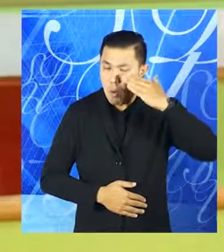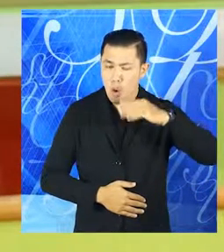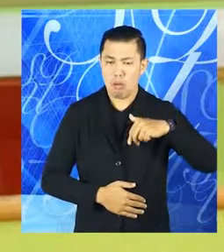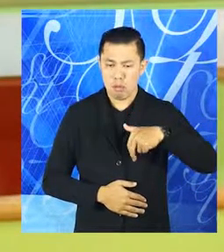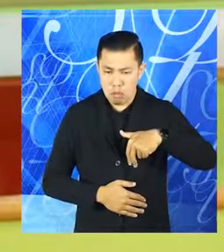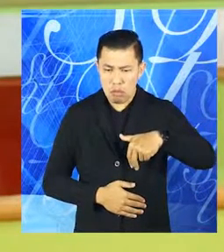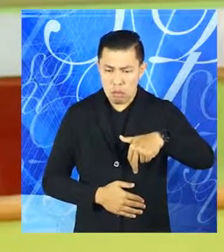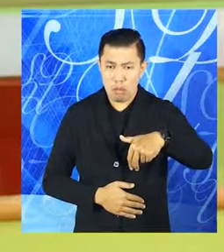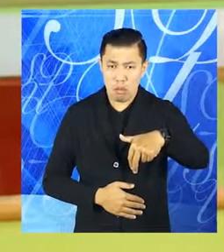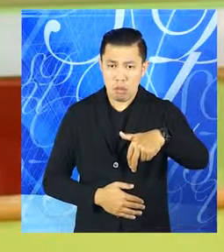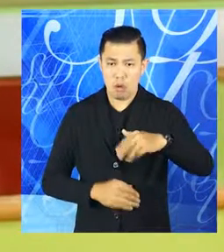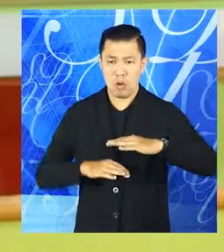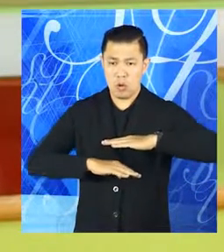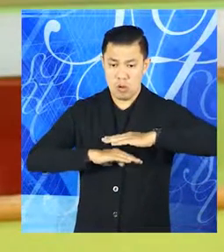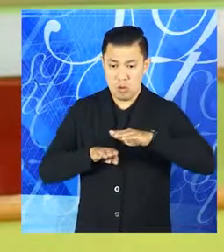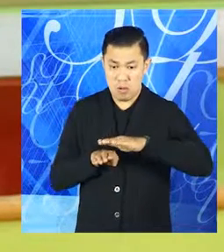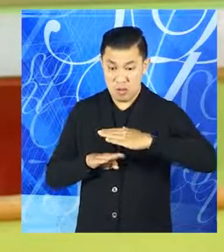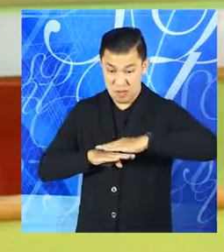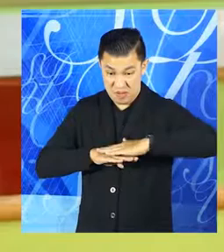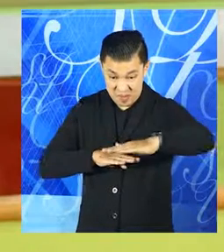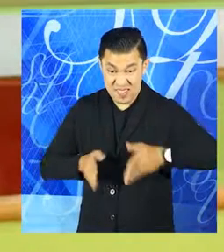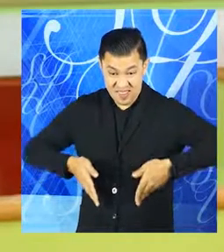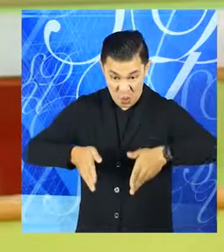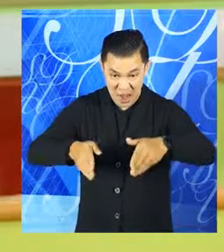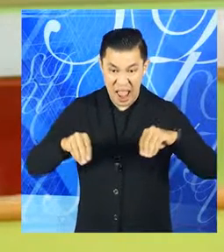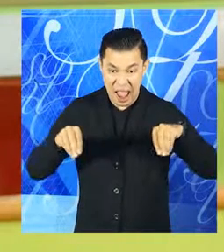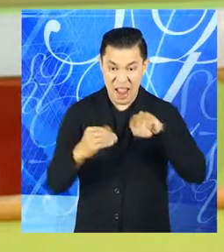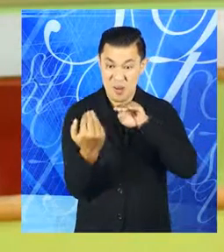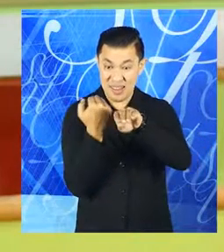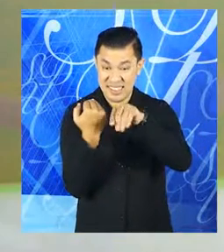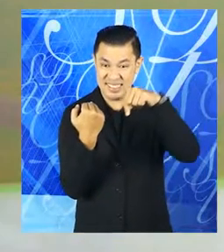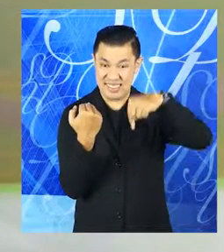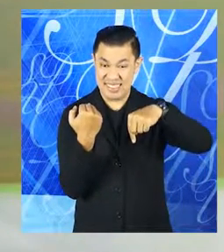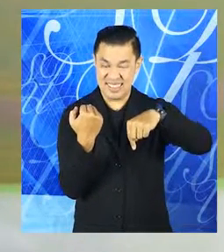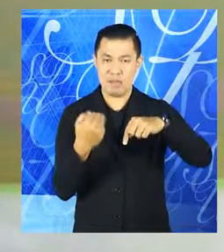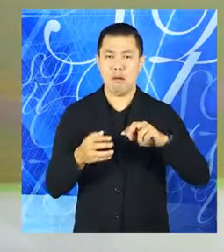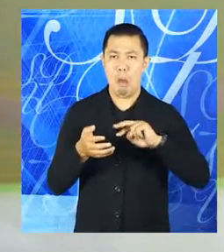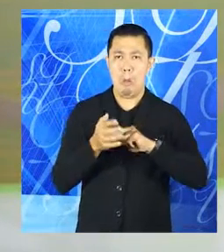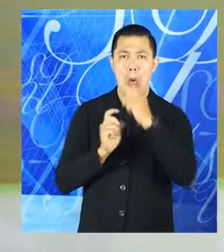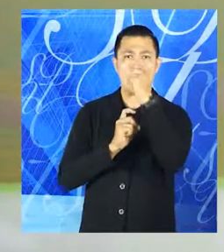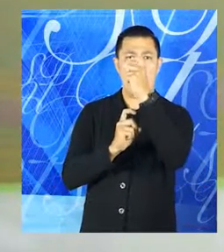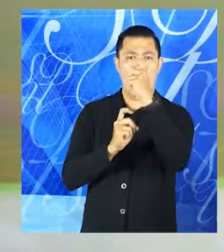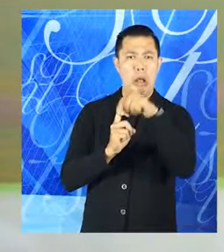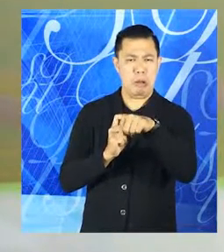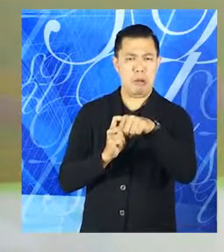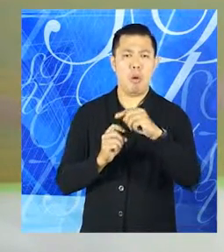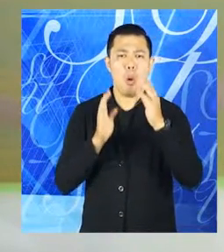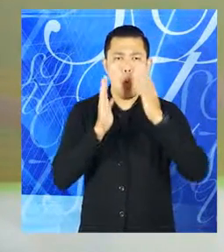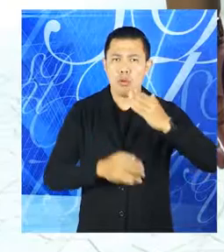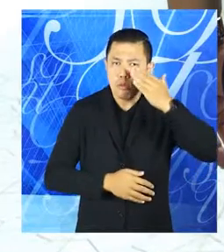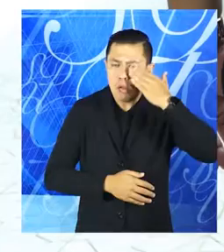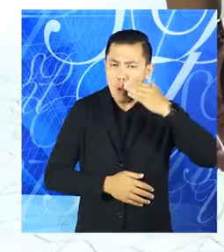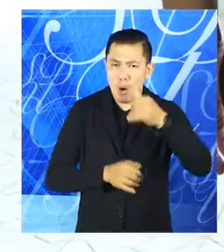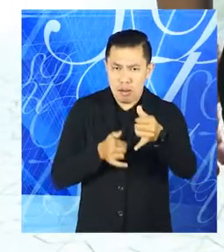นถนนหรือชิดขอบทางอาจจะไม่เกิดความปลอดภัยดังนั้นคนตาบ